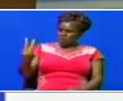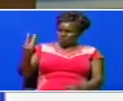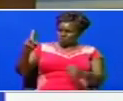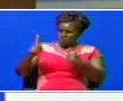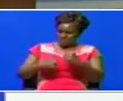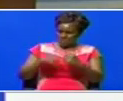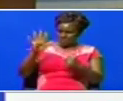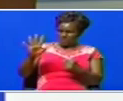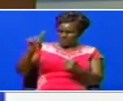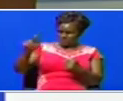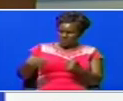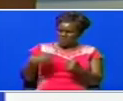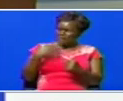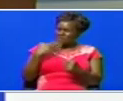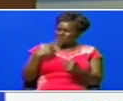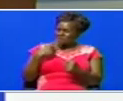265, 704,